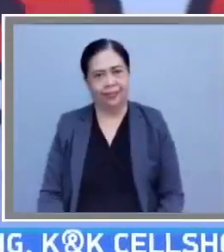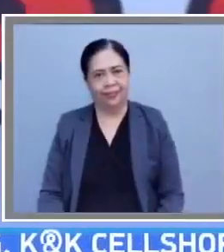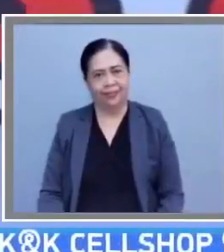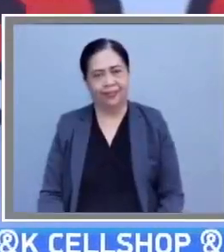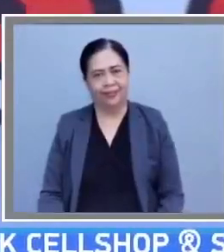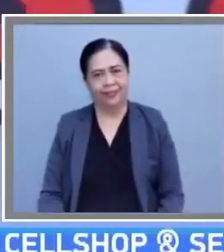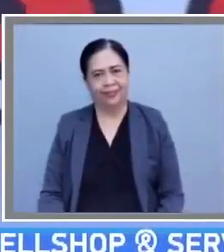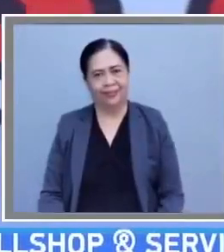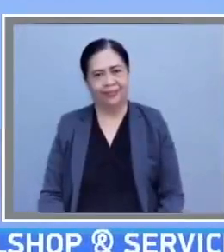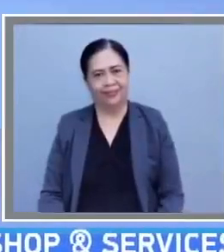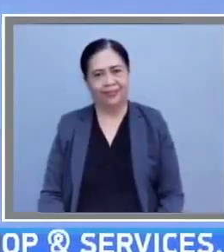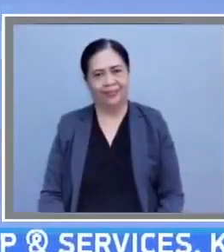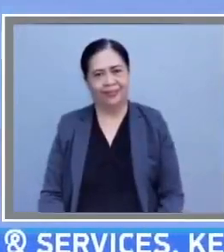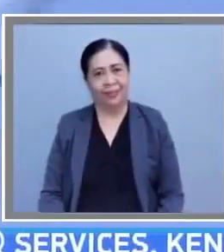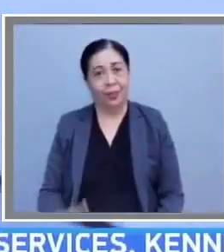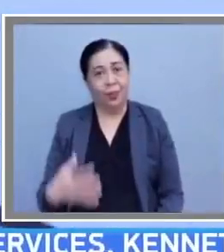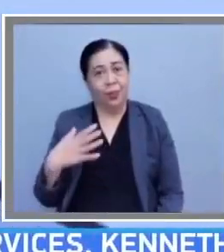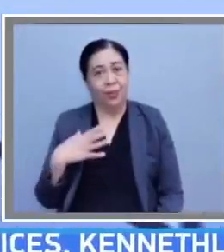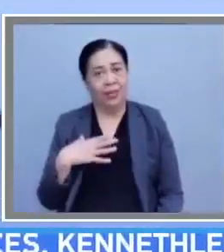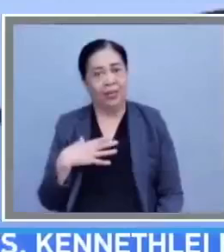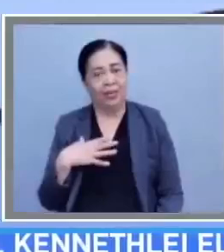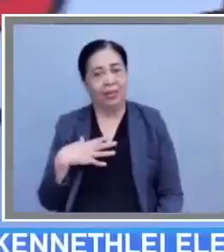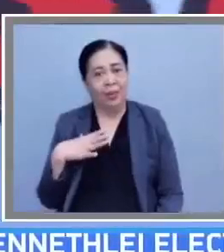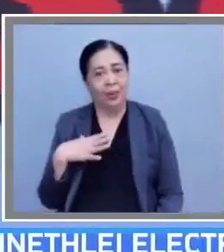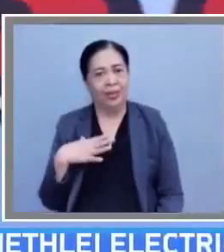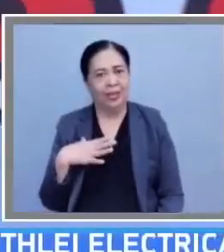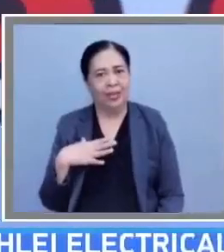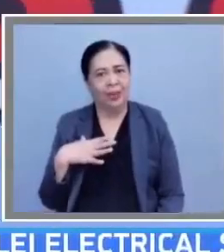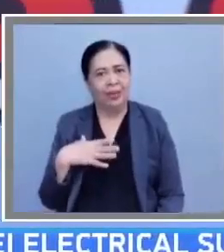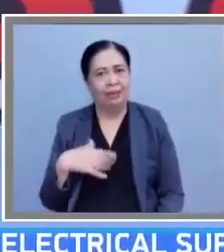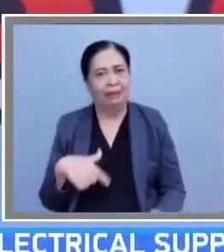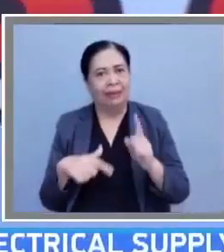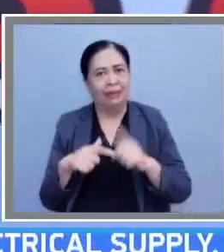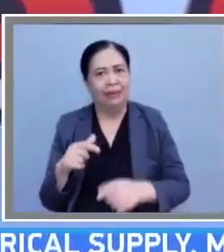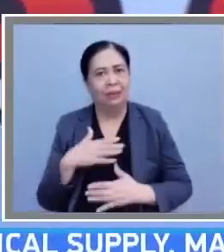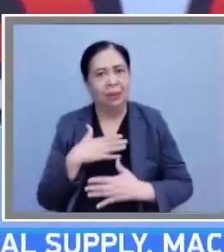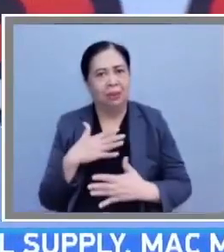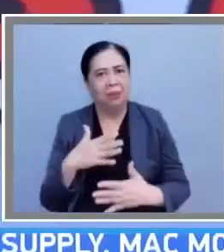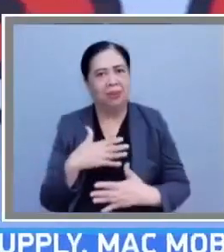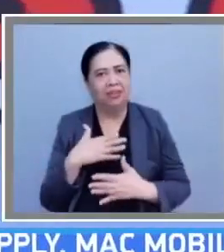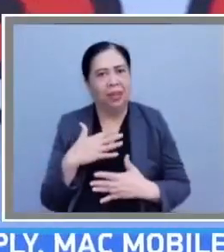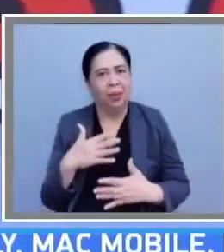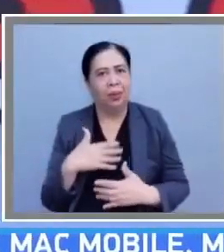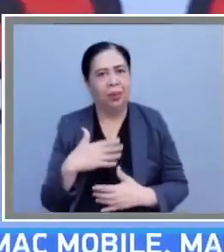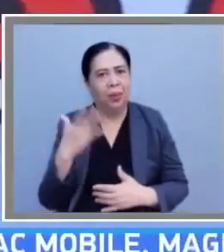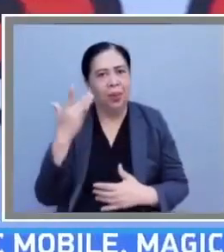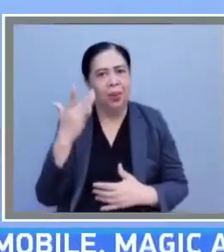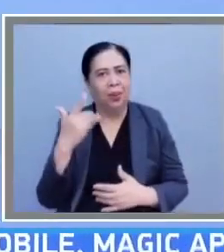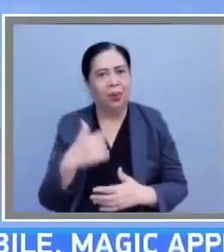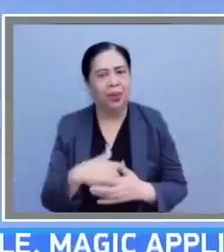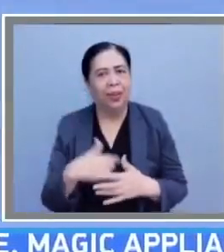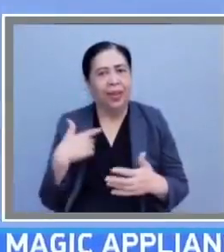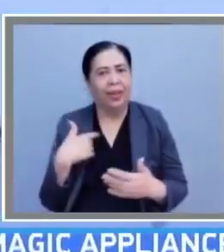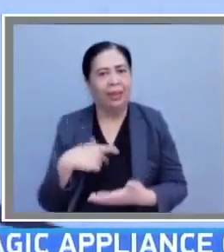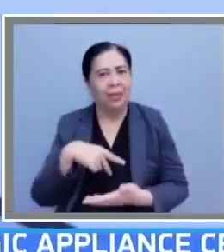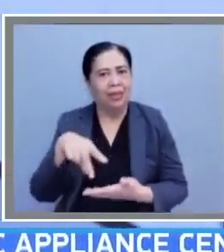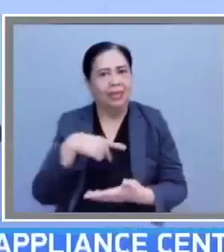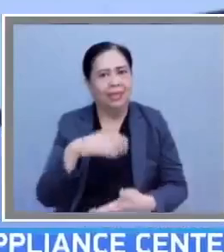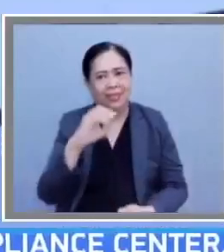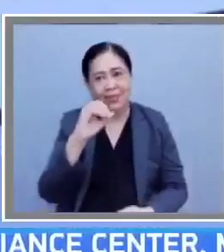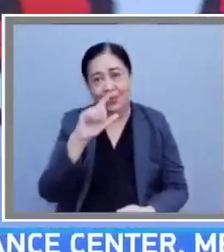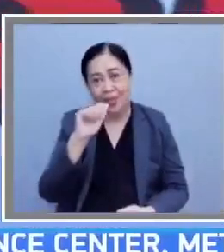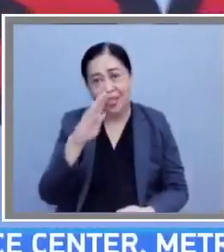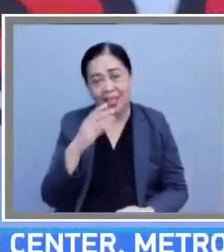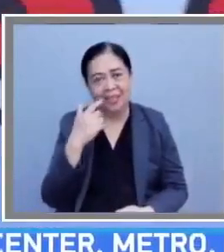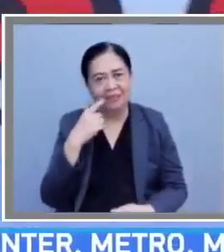Ay, nako. Wait lang, mga Maria. Hindi na naman ako makahinga. Eh, paano ba naman? May dance collab kasi ang mag-friendship